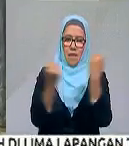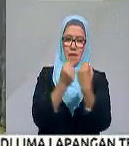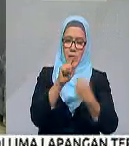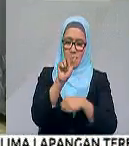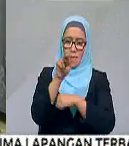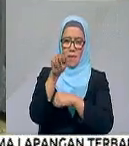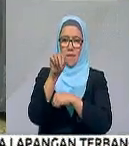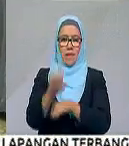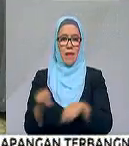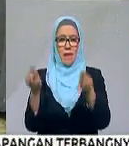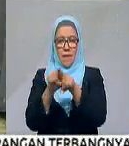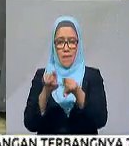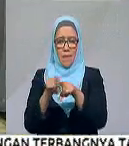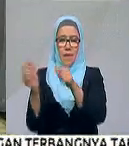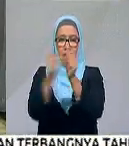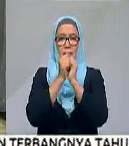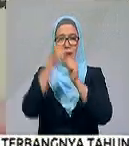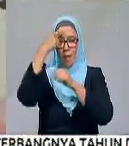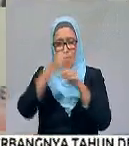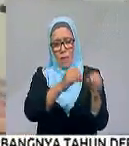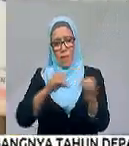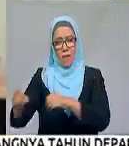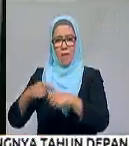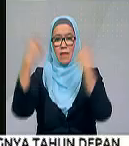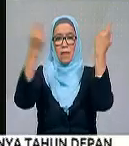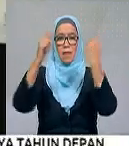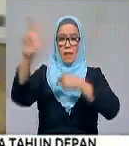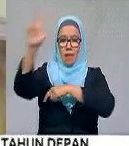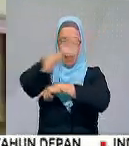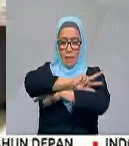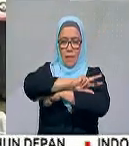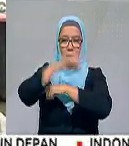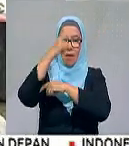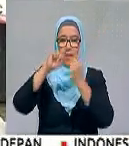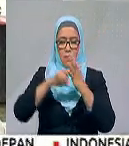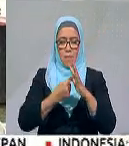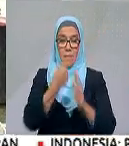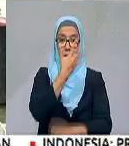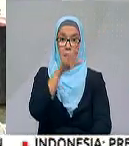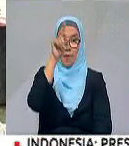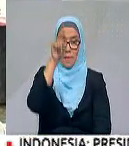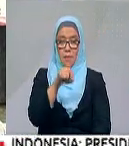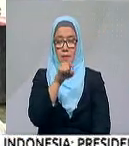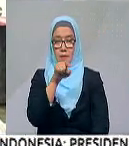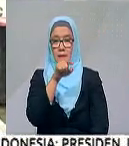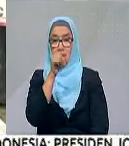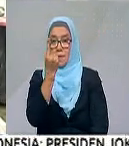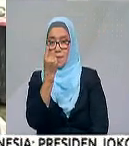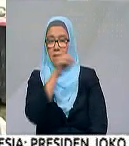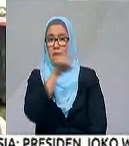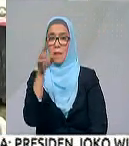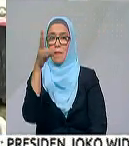Turut Turun Padang menganjurkan karnival 3 hari bermula 15 hingga 17 November dengan penyertaan usahawan